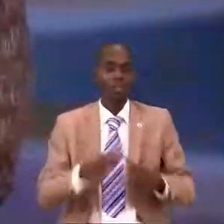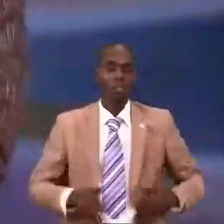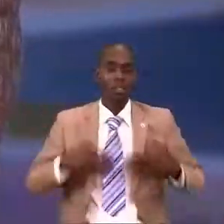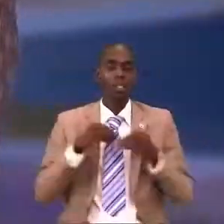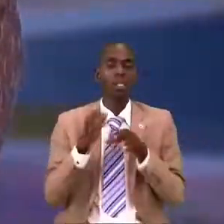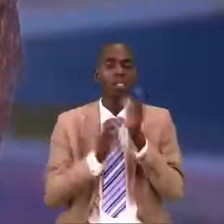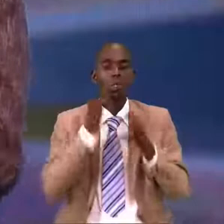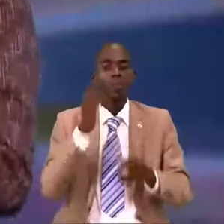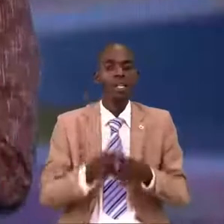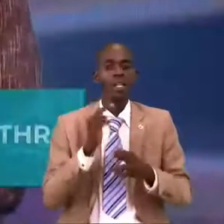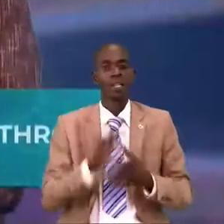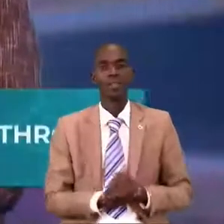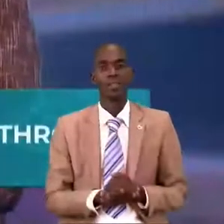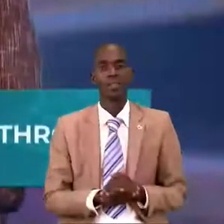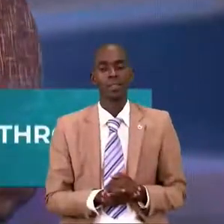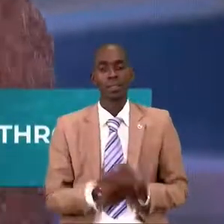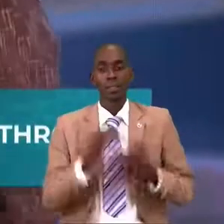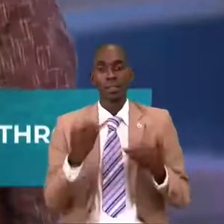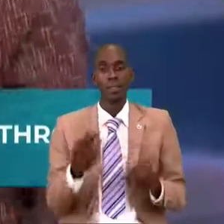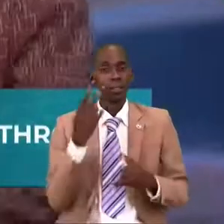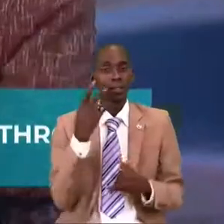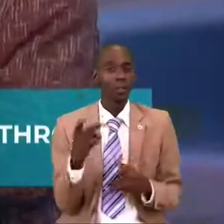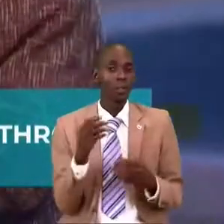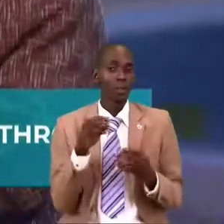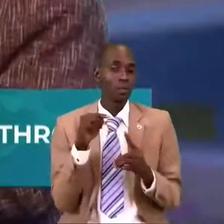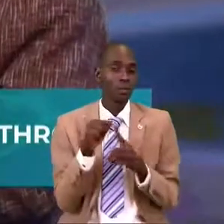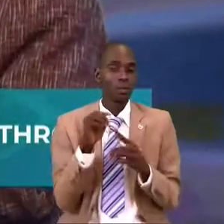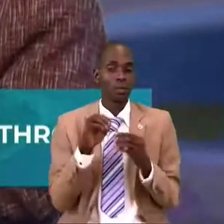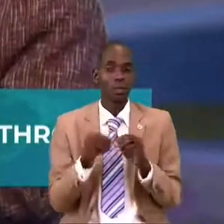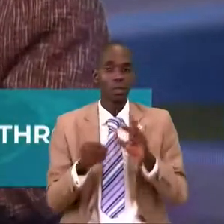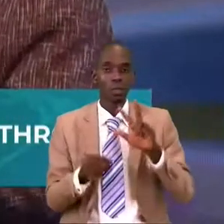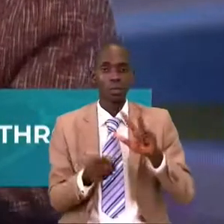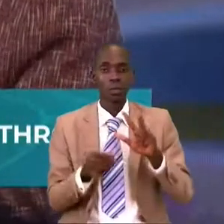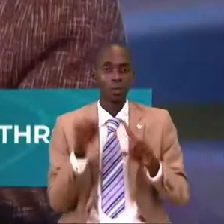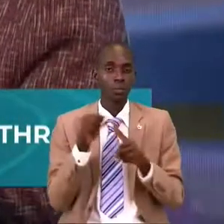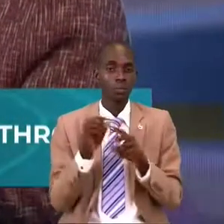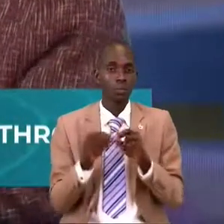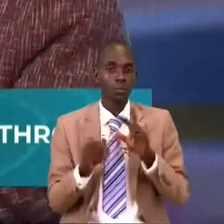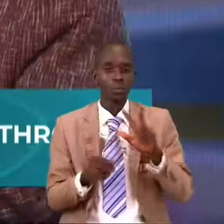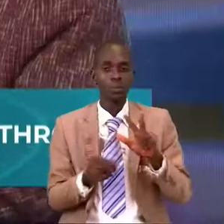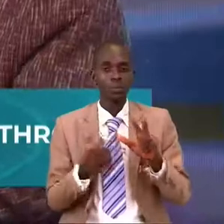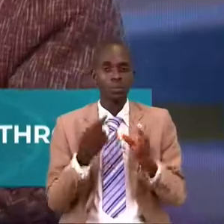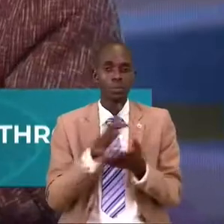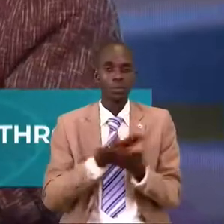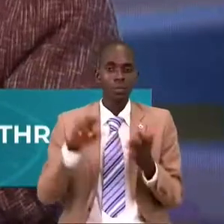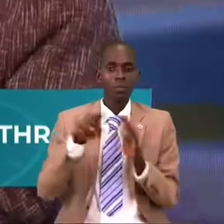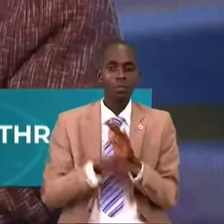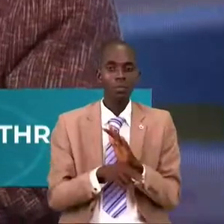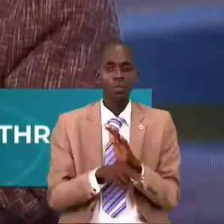Troisième point, la justice des saints fidèles par les miséricordes préservées